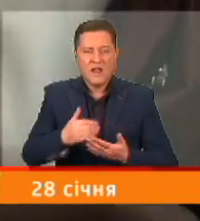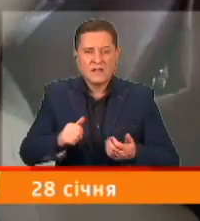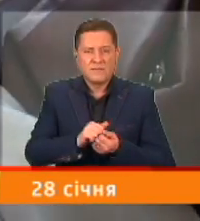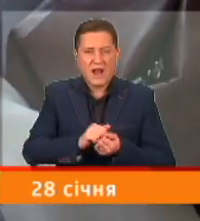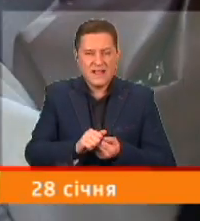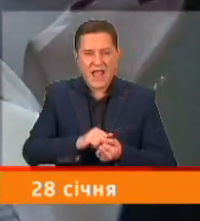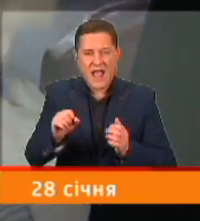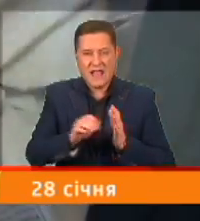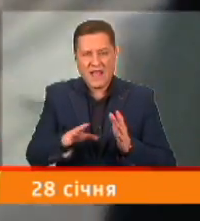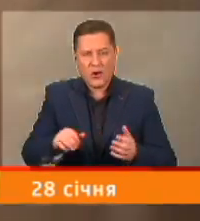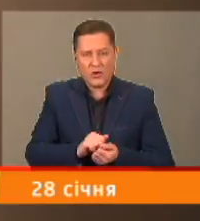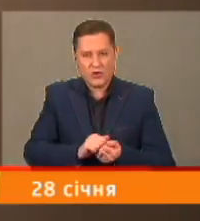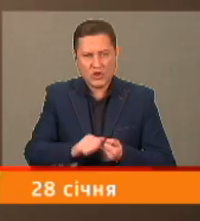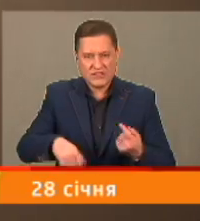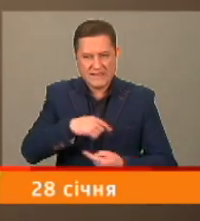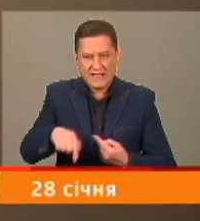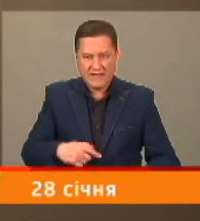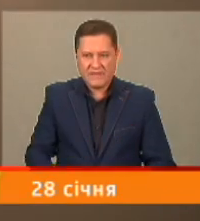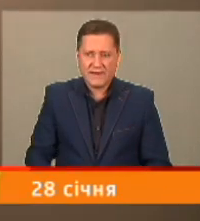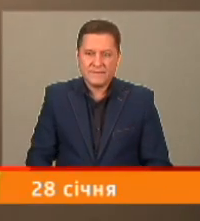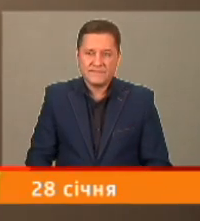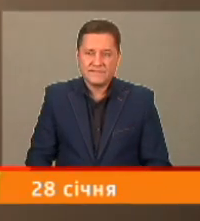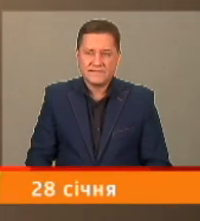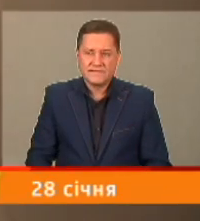прання і енергоносіїв.